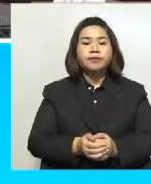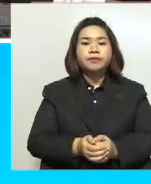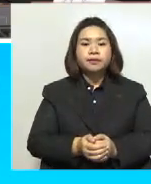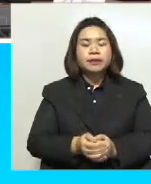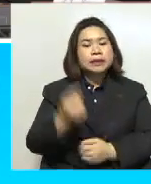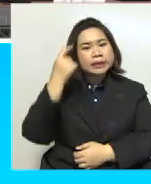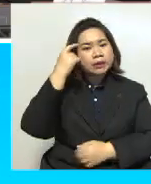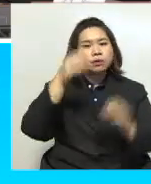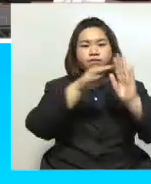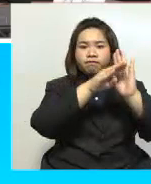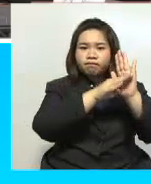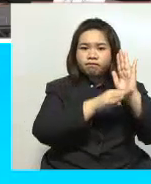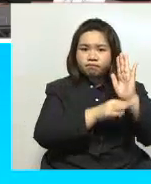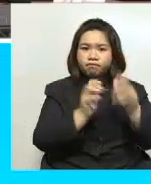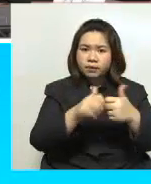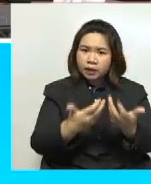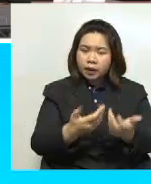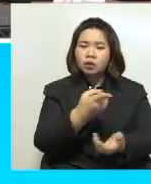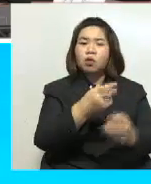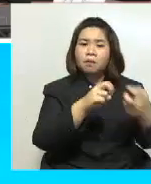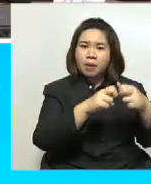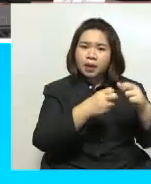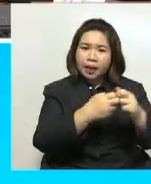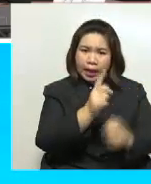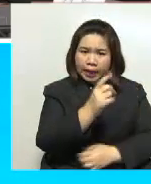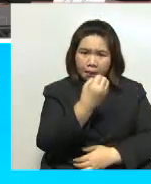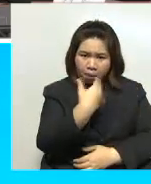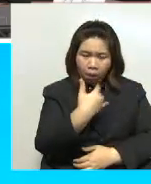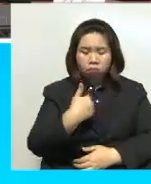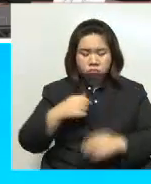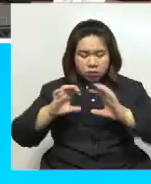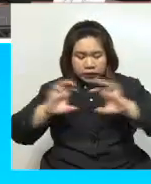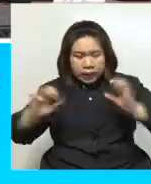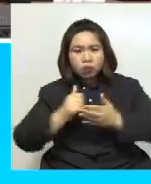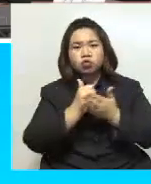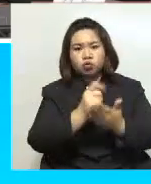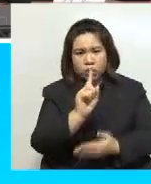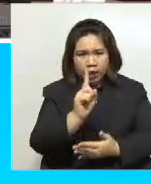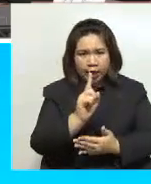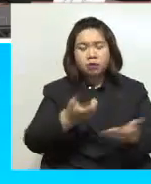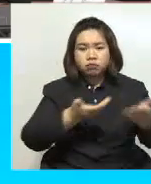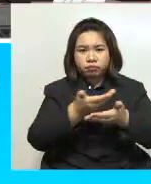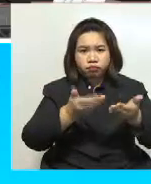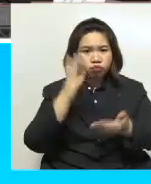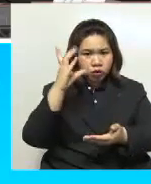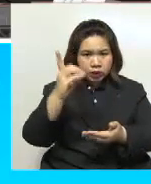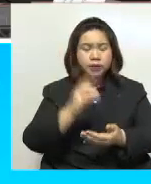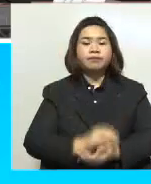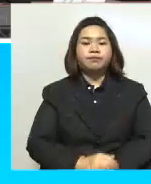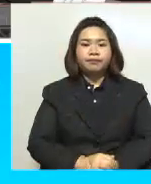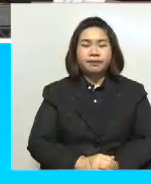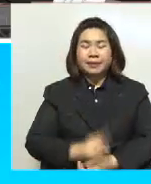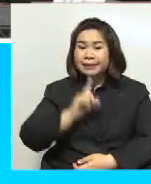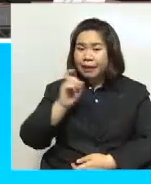หลักเกณฑ์เป็นอย่างไรเขาเดือดร้อนอะไรแล้วทางราชการจะช่วยเหลือเขาได้อย่างไรครับ ค่ะค่ะท่านรองค่ะอย่างเ